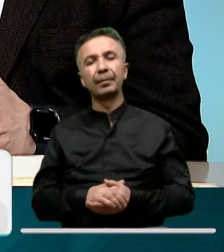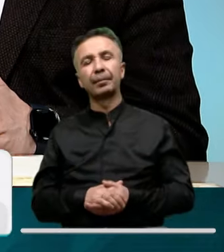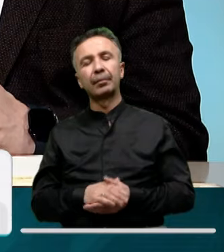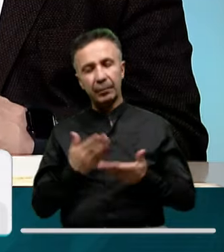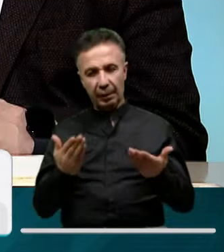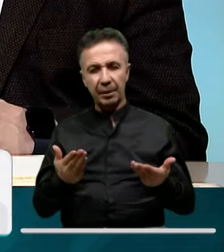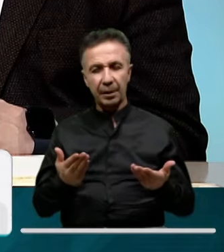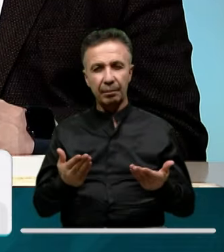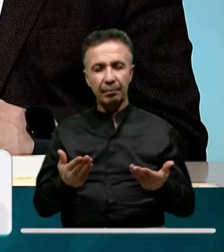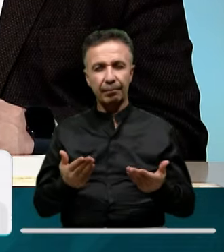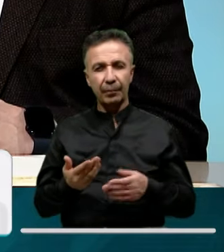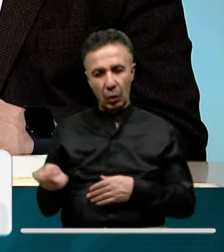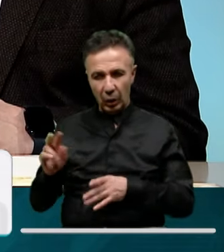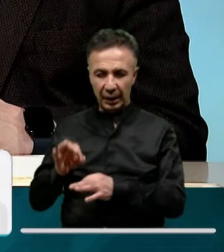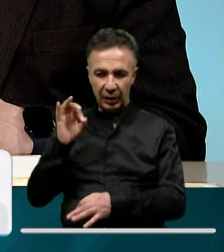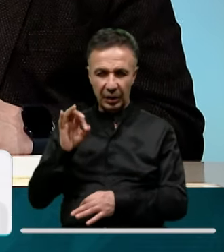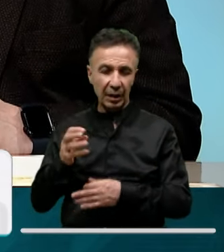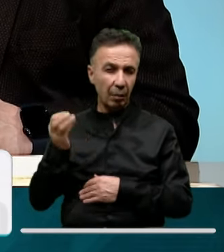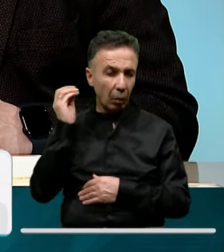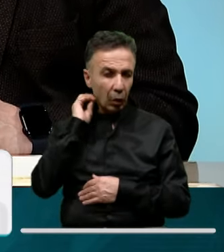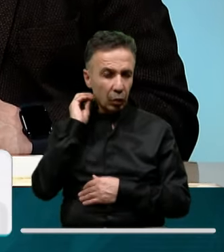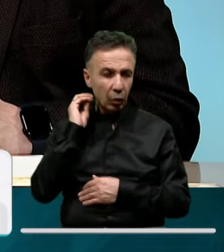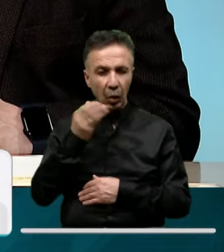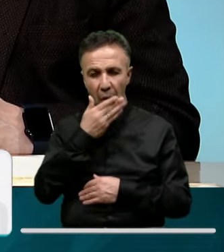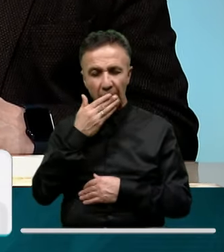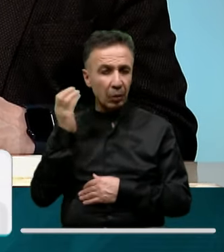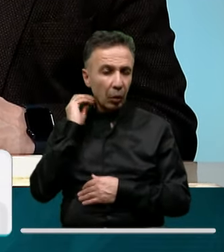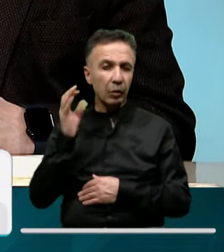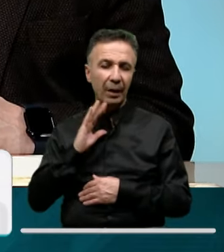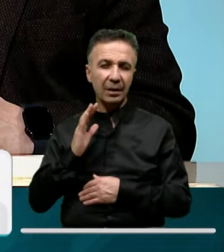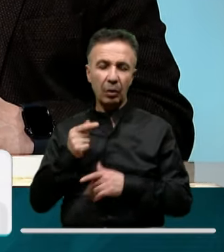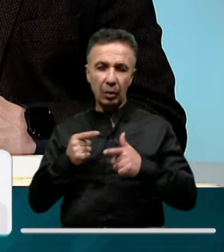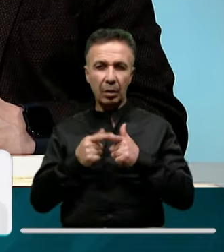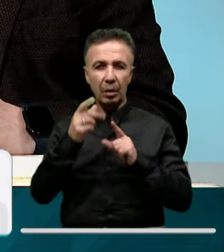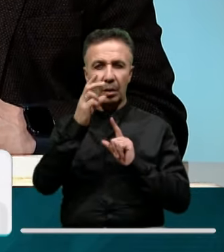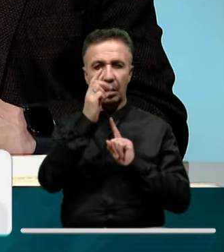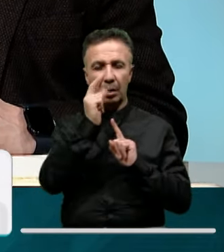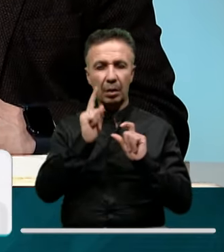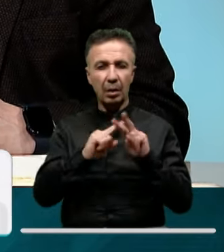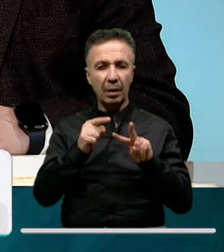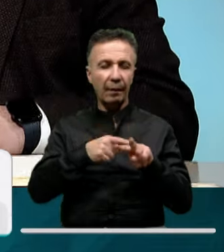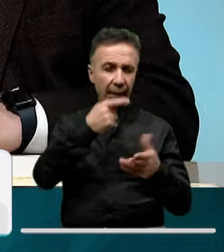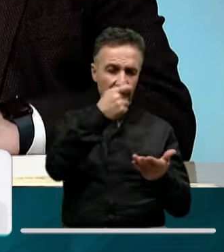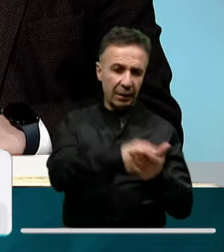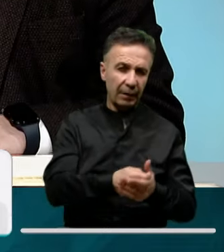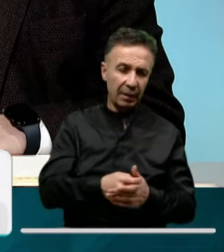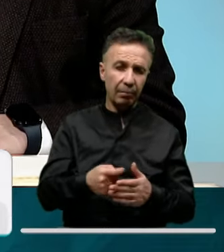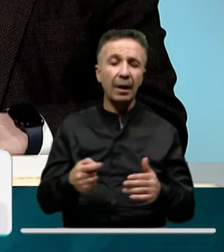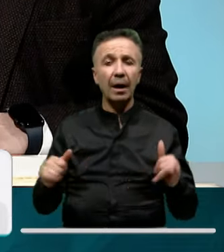Tabii ki verebilirler. Yani o bir zimmetinde borçtur. Aslında bu durumda olan insanlara ne olması lazım? Vasiyet etmesi